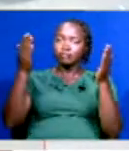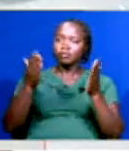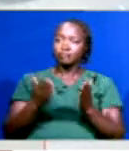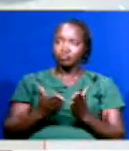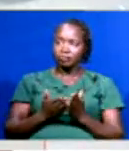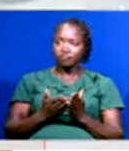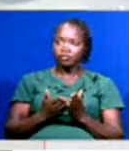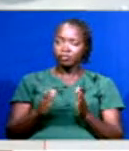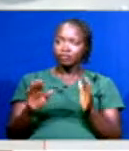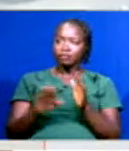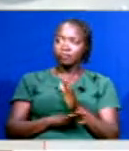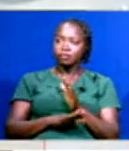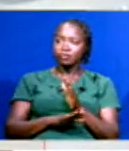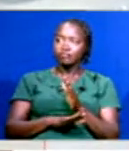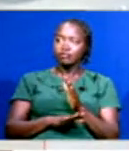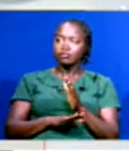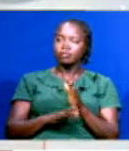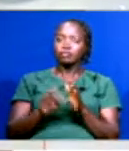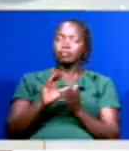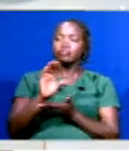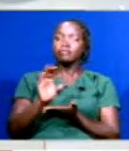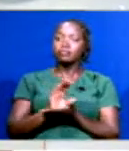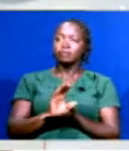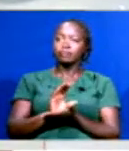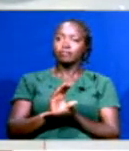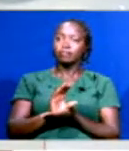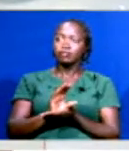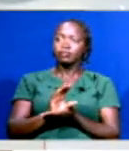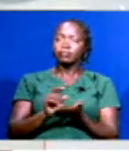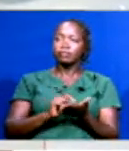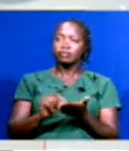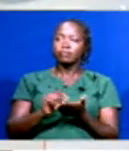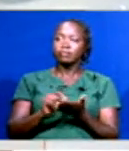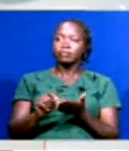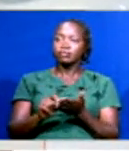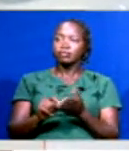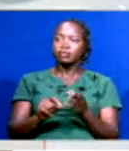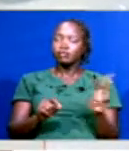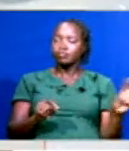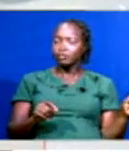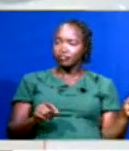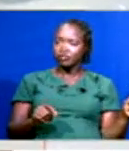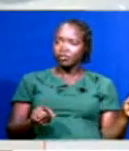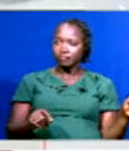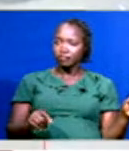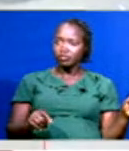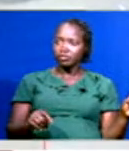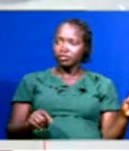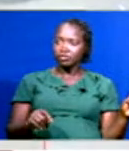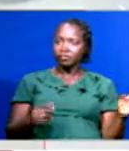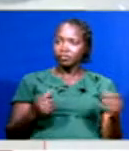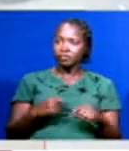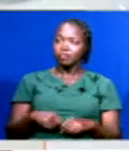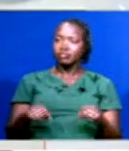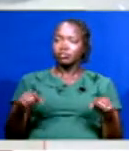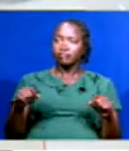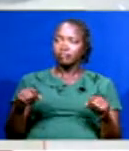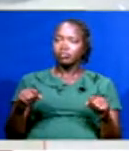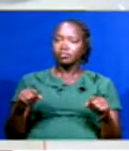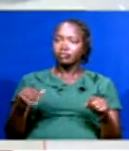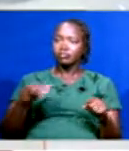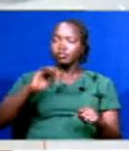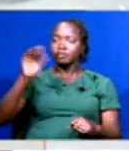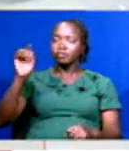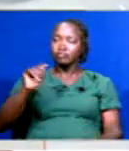Deputy party leader ni mimi nimetoka hapa kwa mlima. Secretary General ametoka pale Western. Chairman ametoka pale Mount Kenya